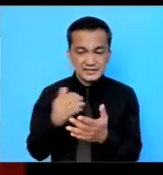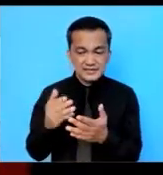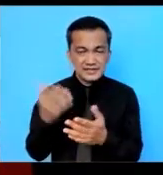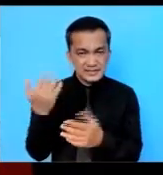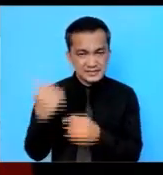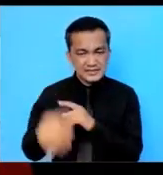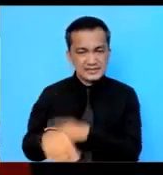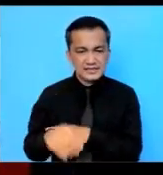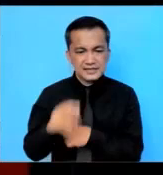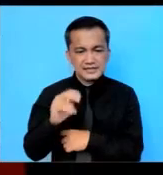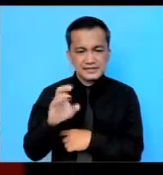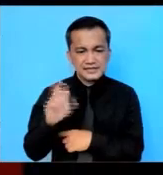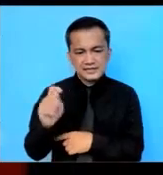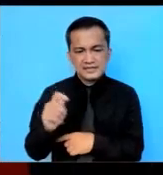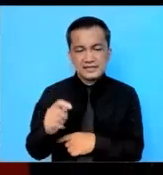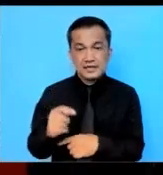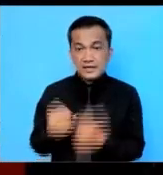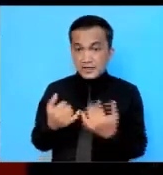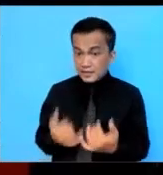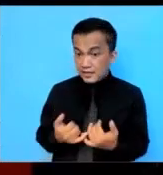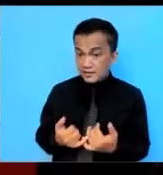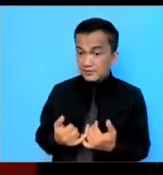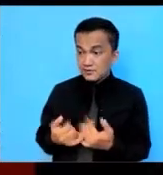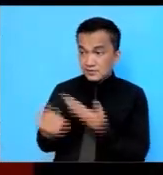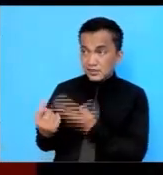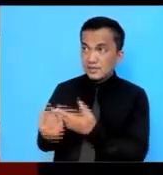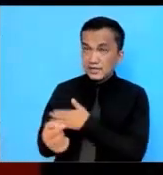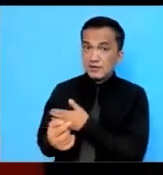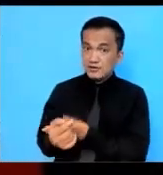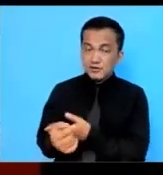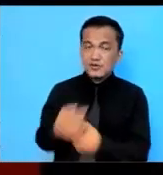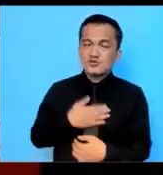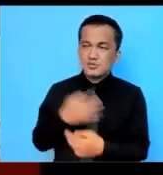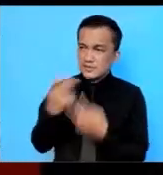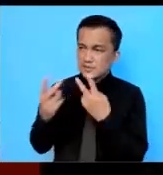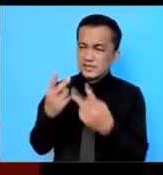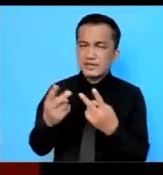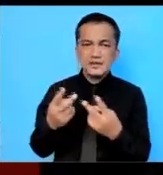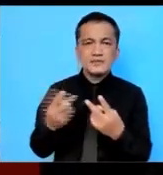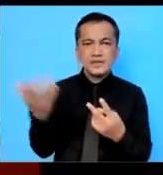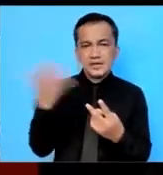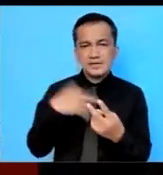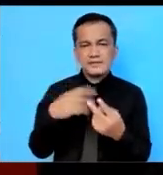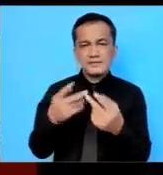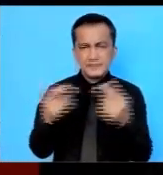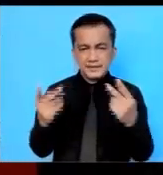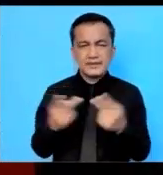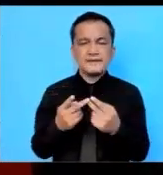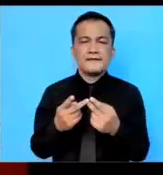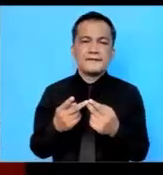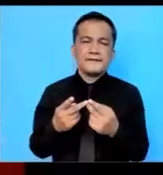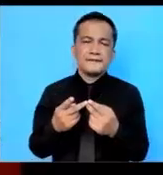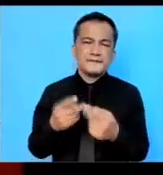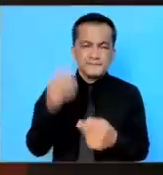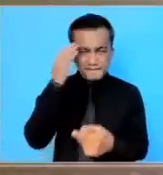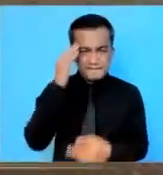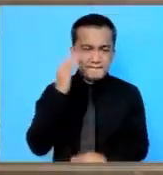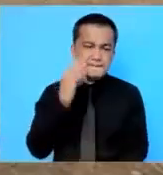yung NCT. So ngayon, gusto niya talaga makita yung lahat ng mga magagandang place sa